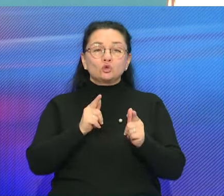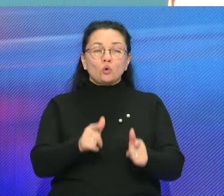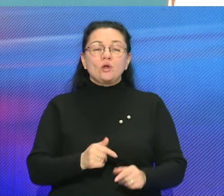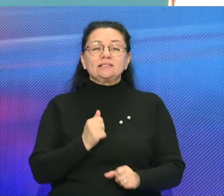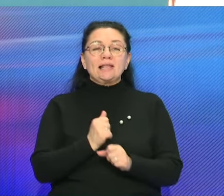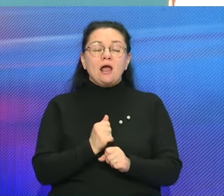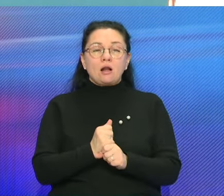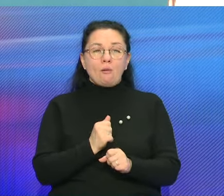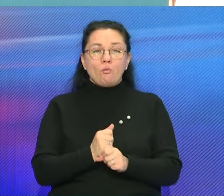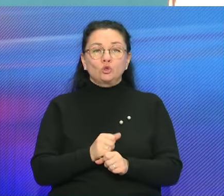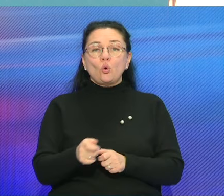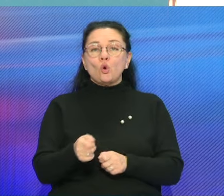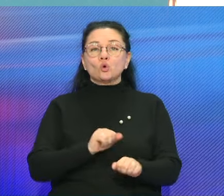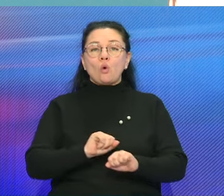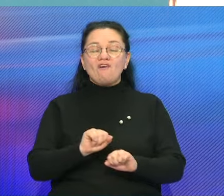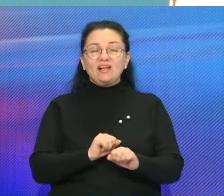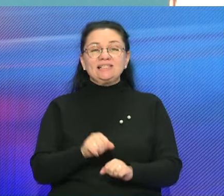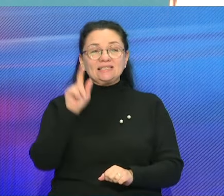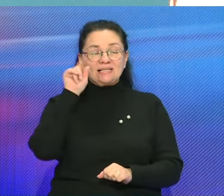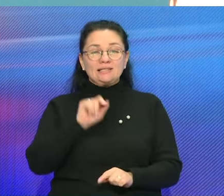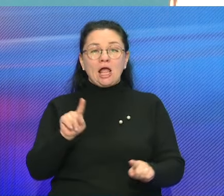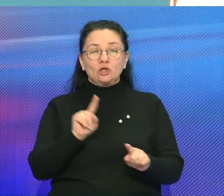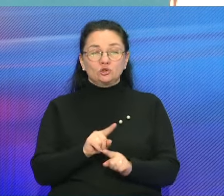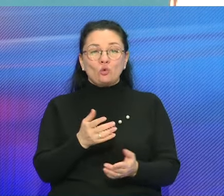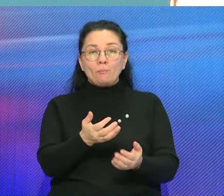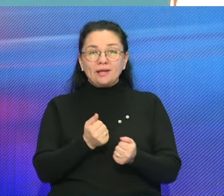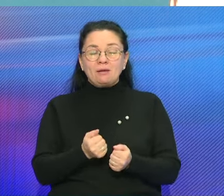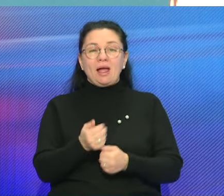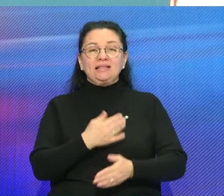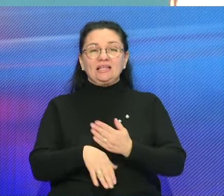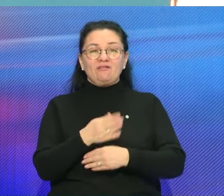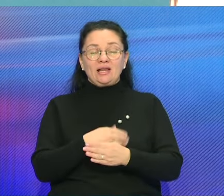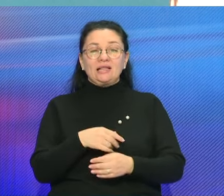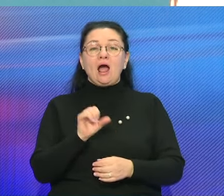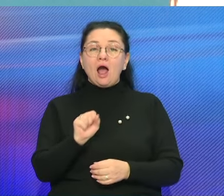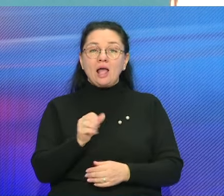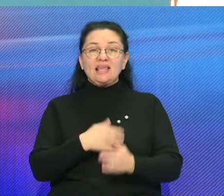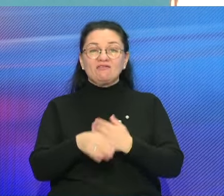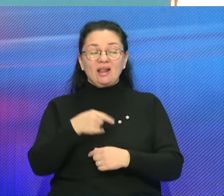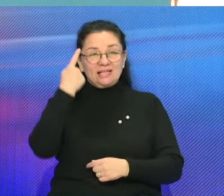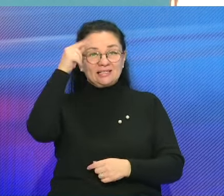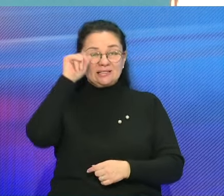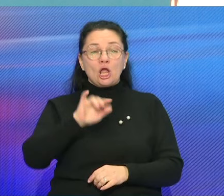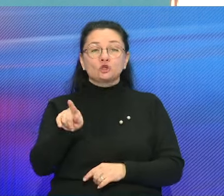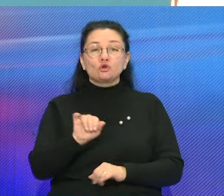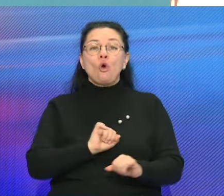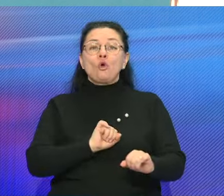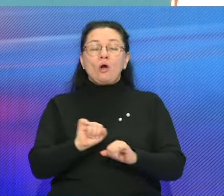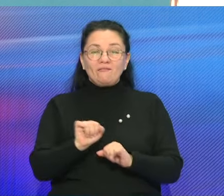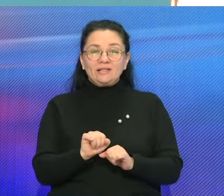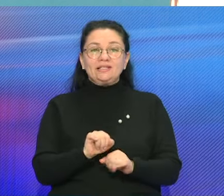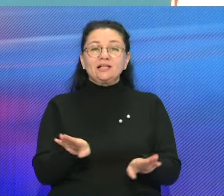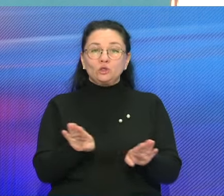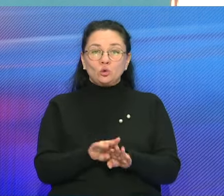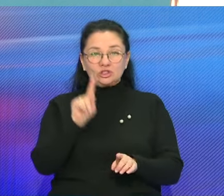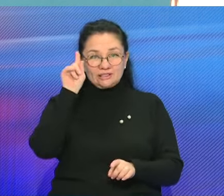есть руководитель знает, что он берет инвалида, инвалид знает, что идет, что знает, что руководитель об этом знает.